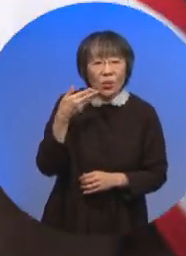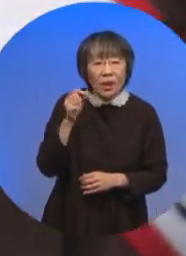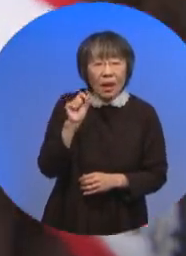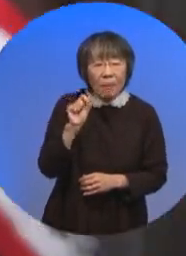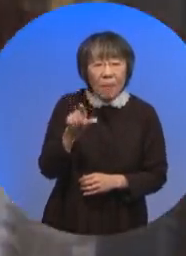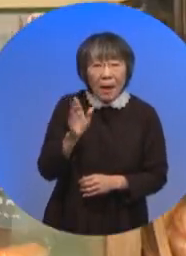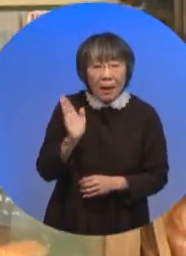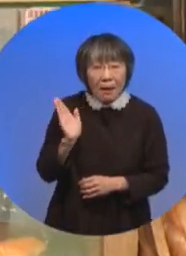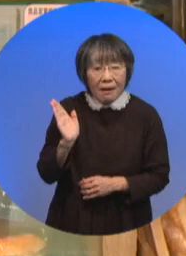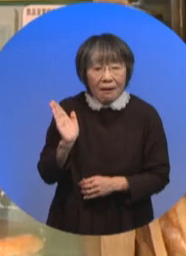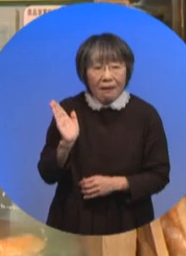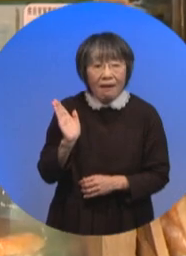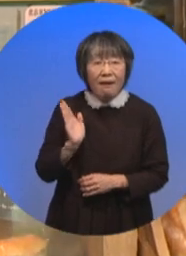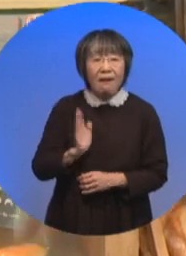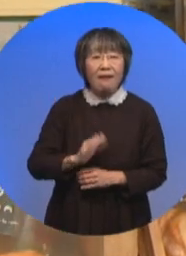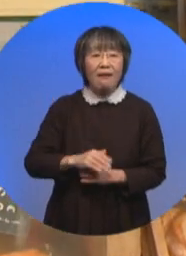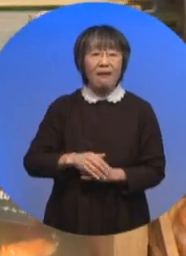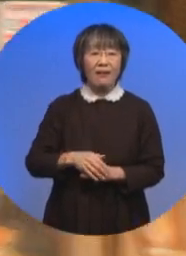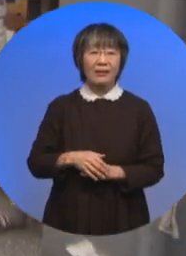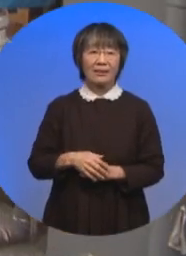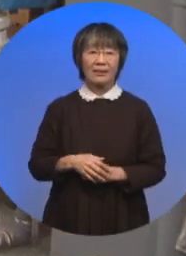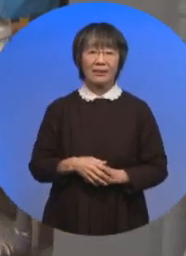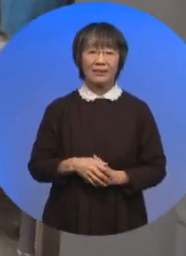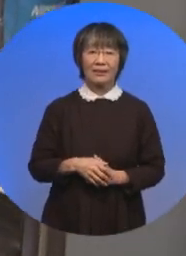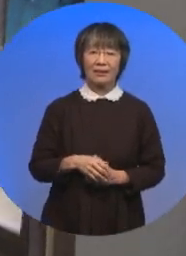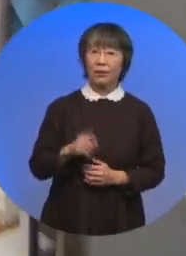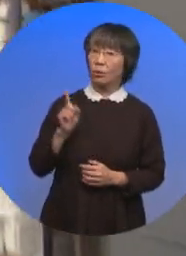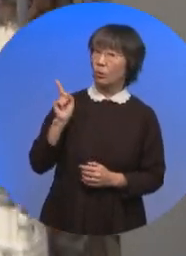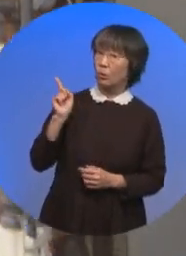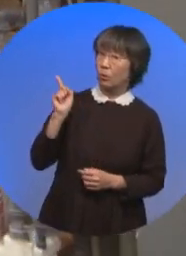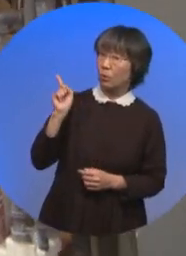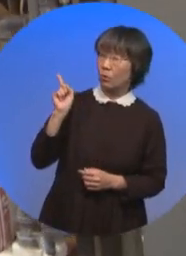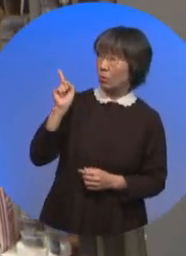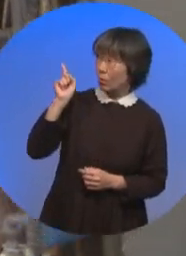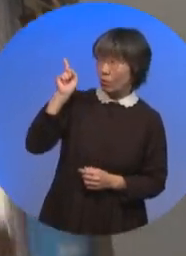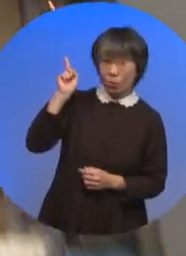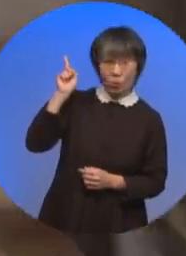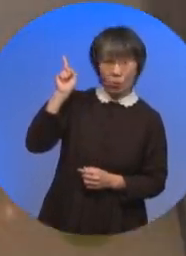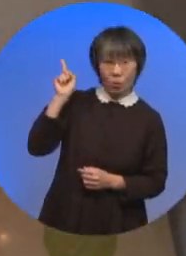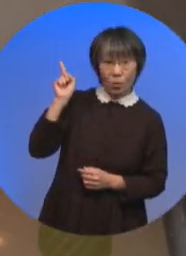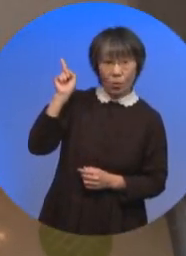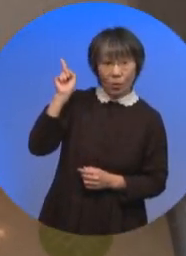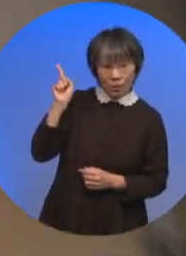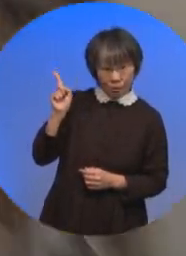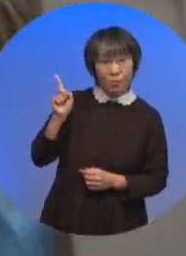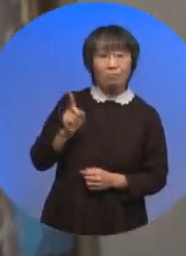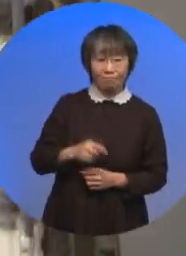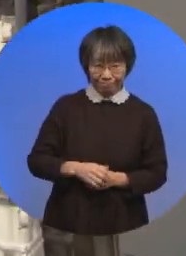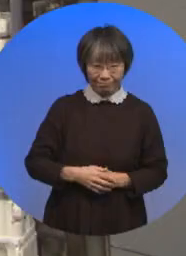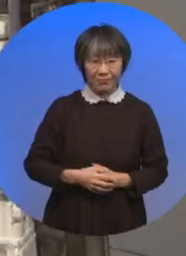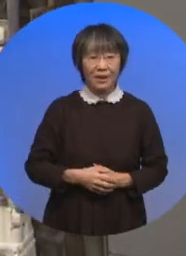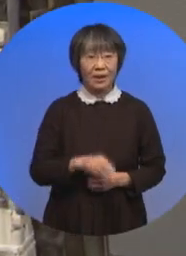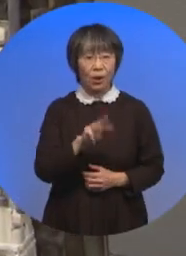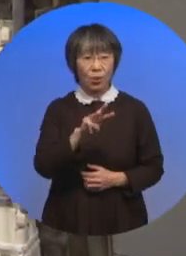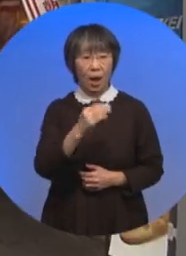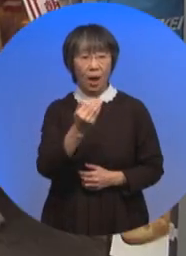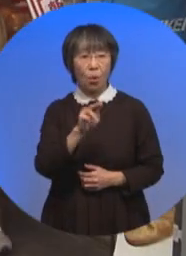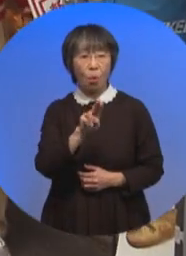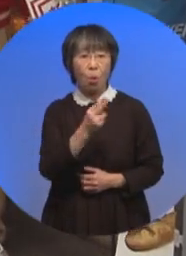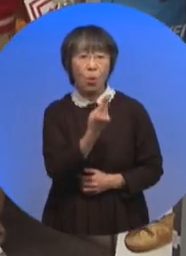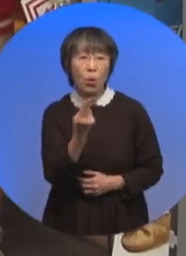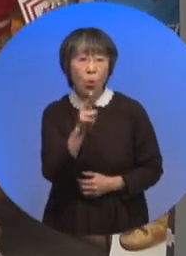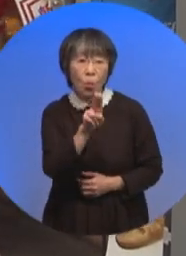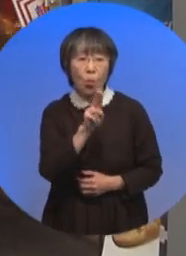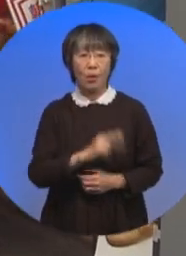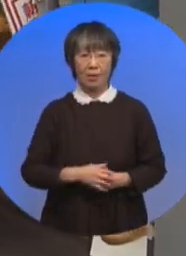ましたね。また もうここも何年ぐらい。ああ、これが和光堂製パンさんですね。 我々がね、 田村